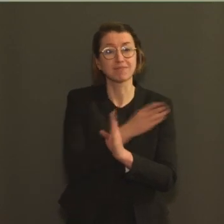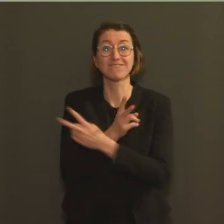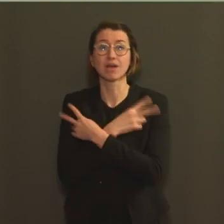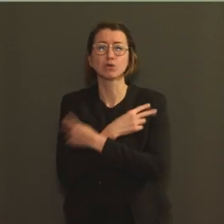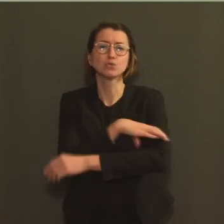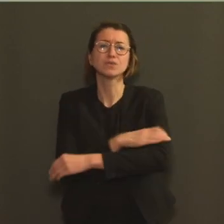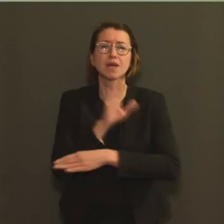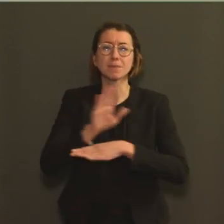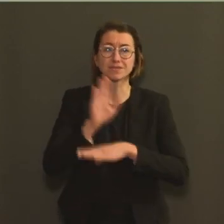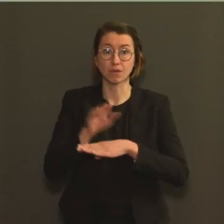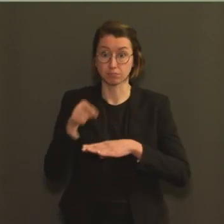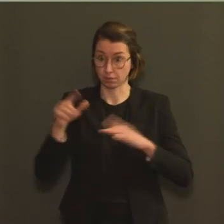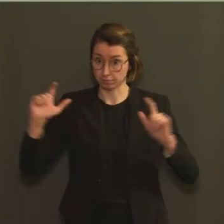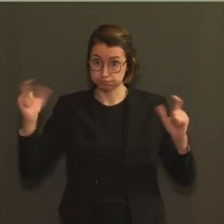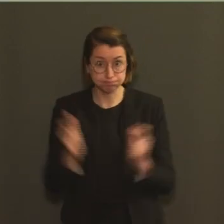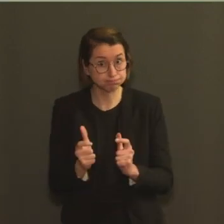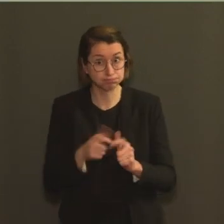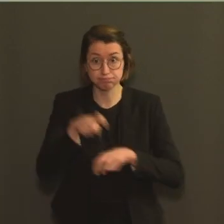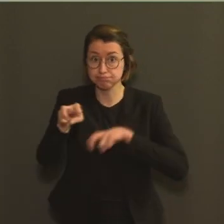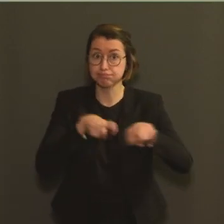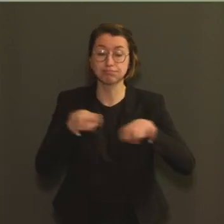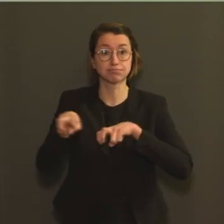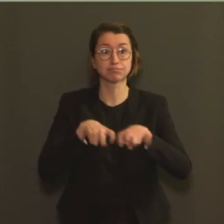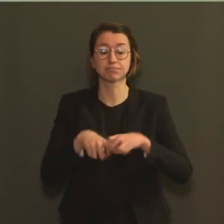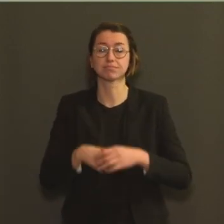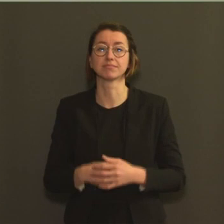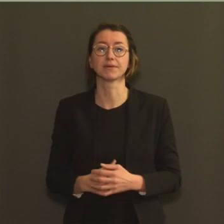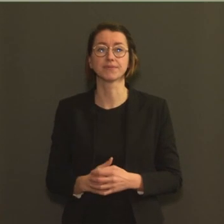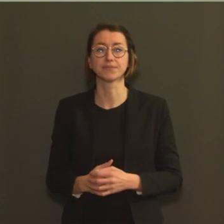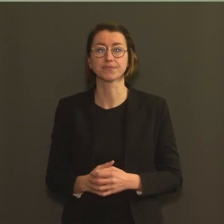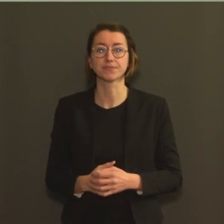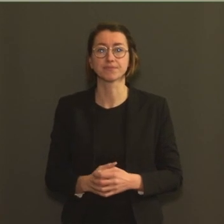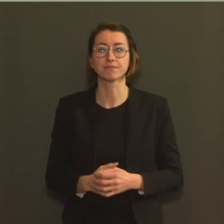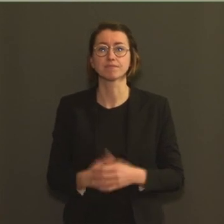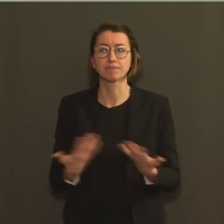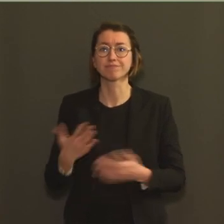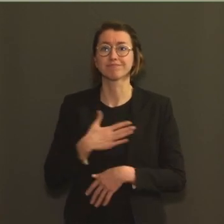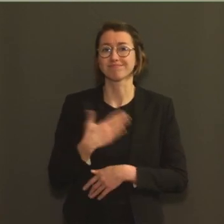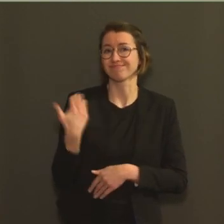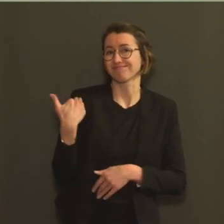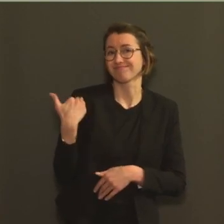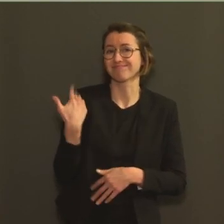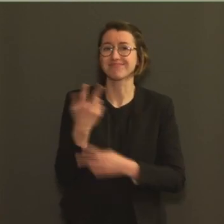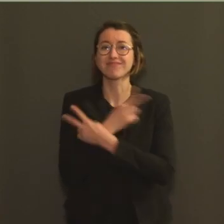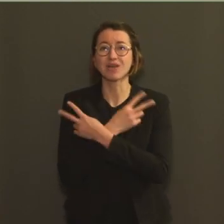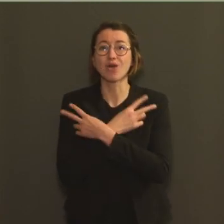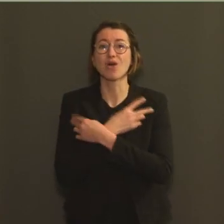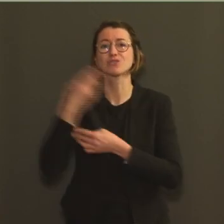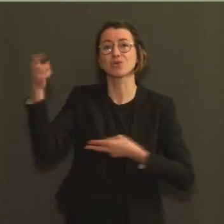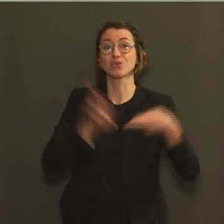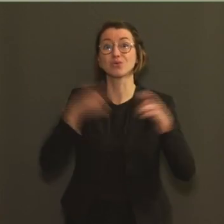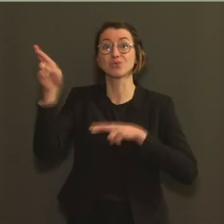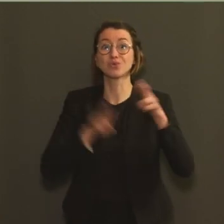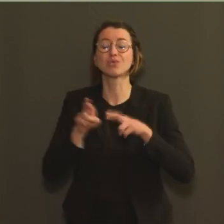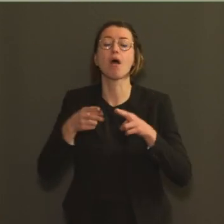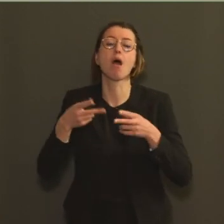classiquement, cette mobilité a un peu augmenté, surtout le dimanche, au retour de vacances, bien sûr. Après ces points